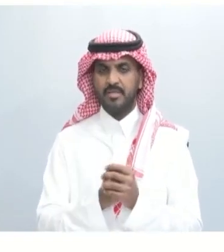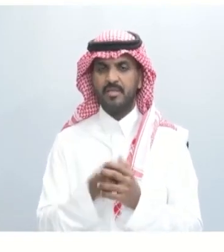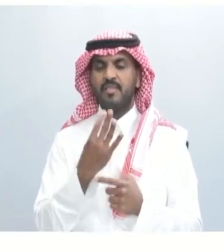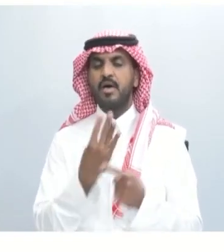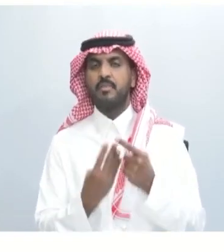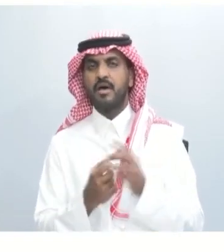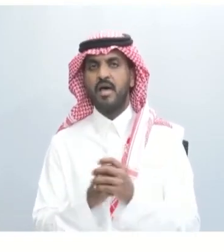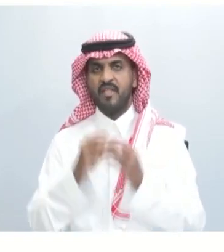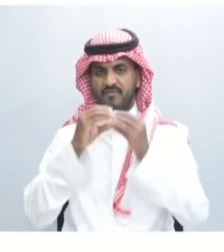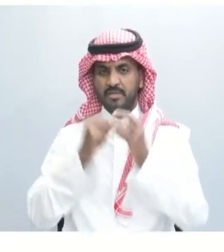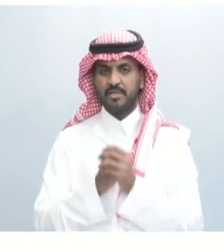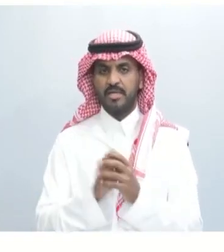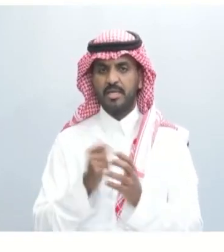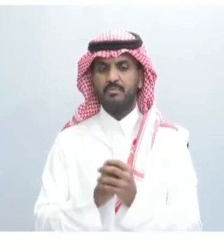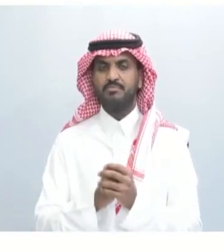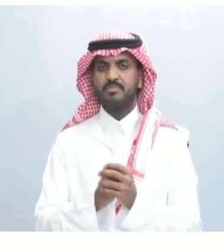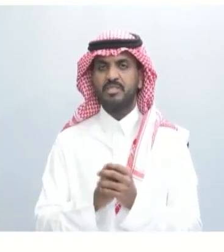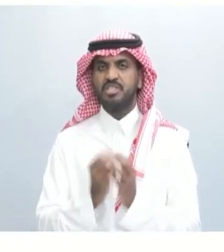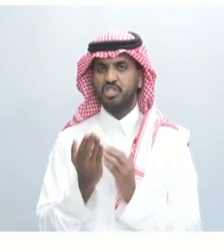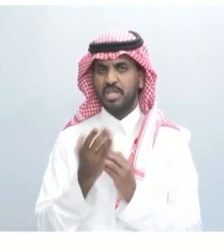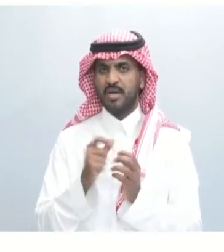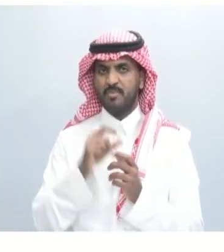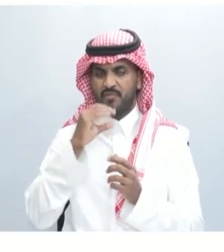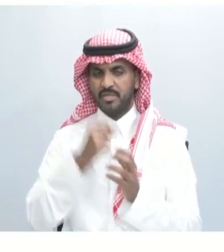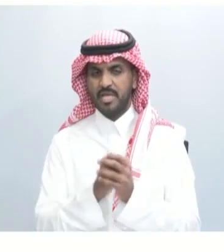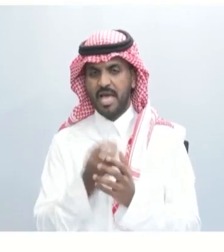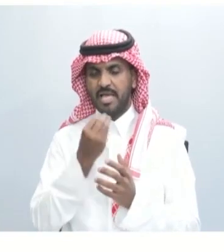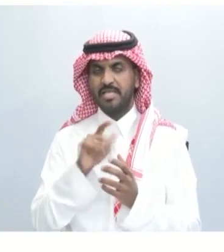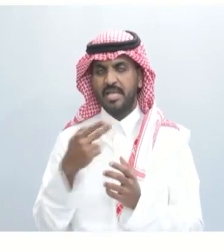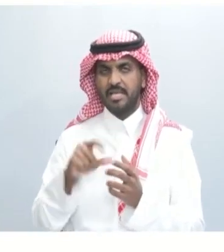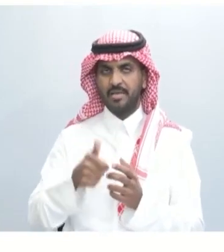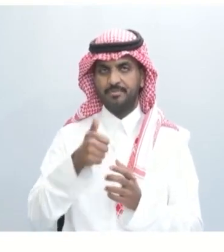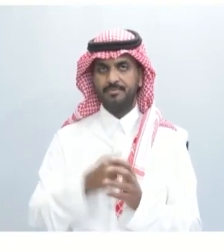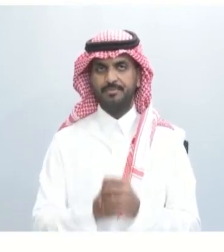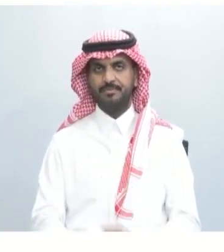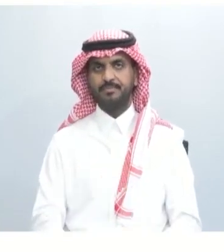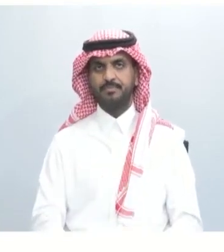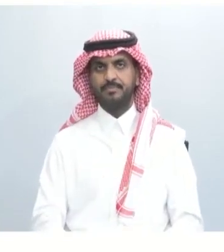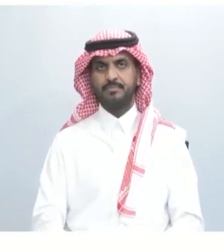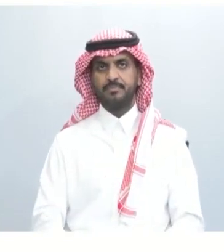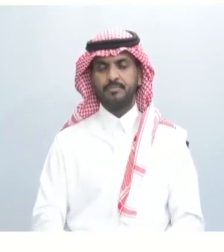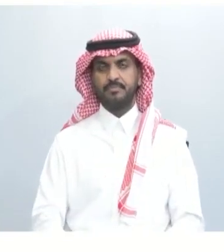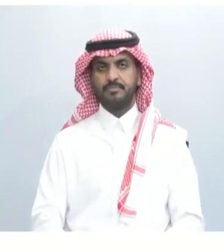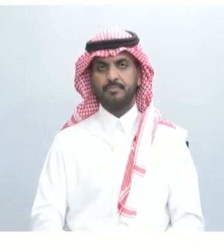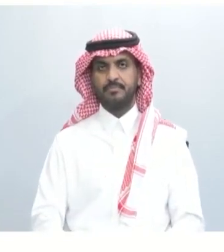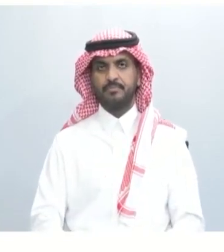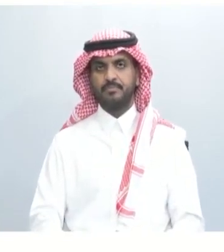فكم شريحه من الفطيره اكلت علياء تفضل يا مبدعين اجيبه على هذا السؤال